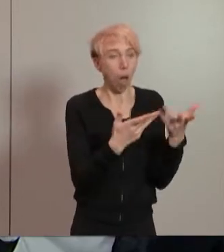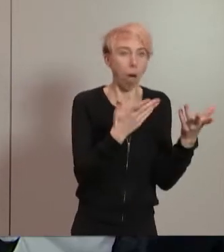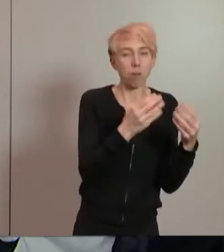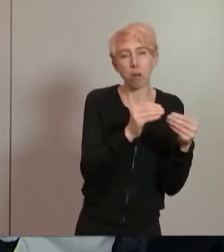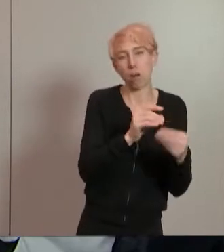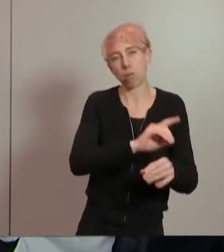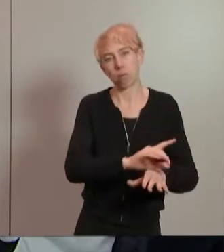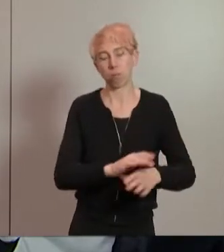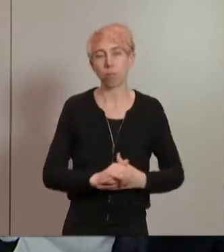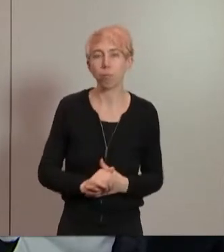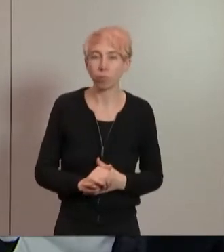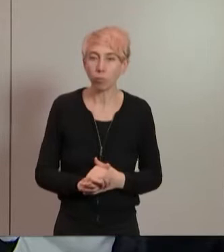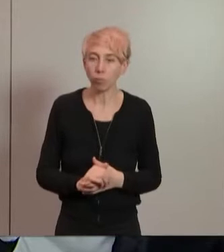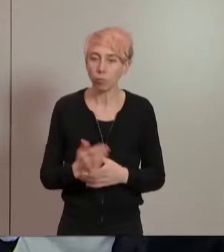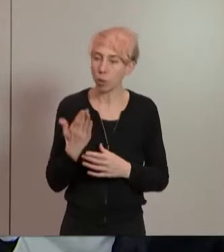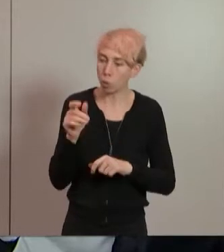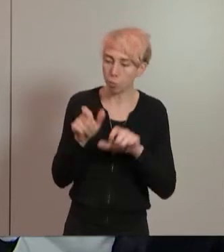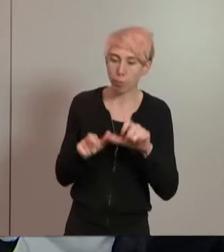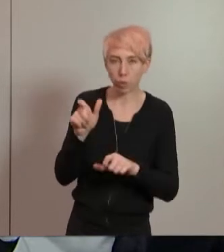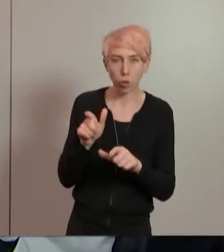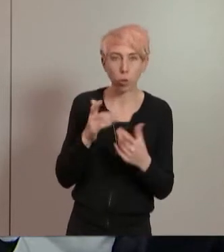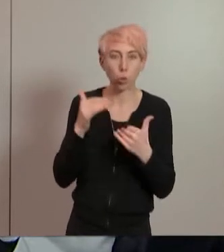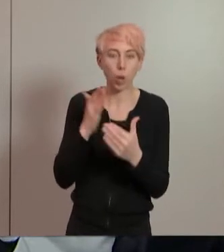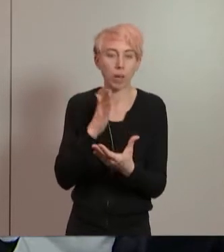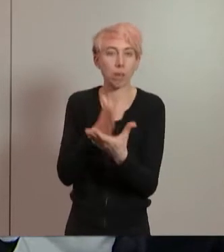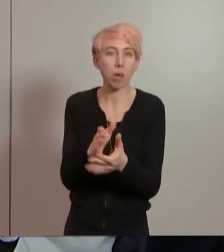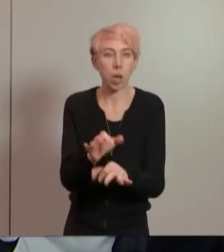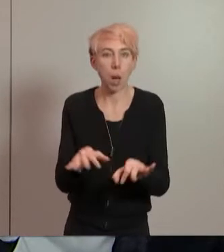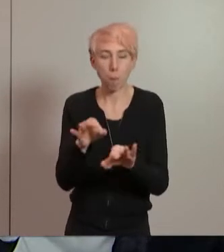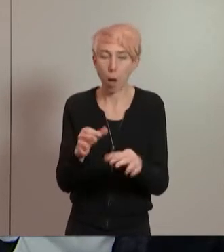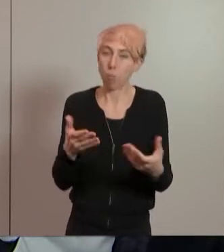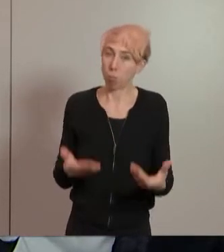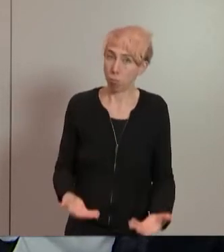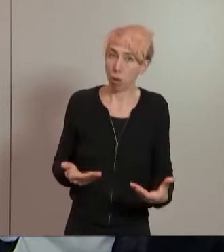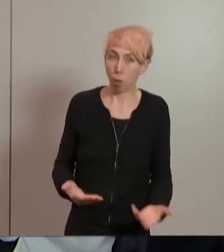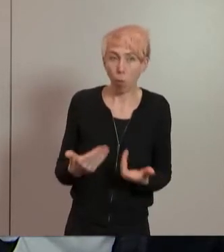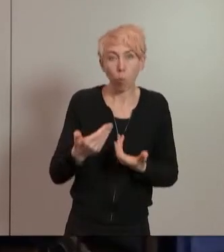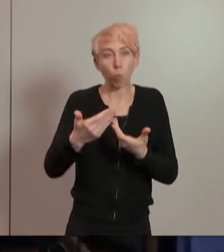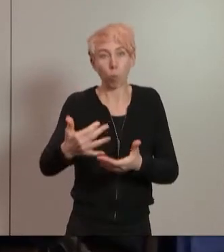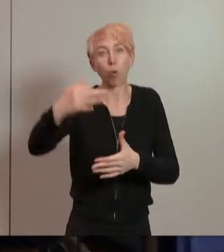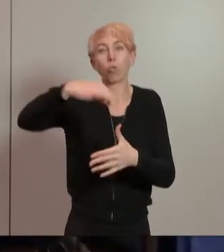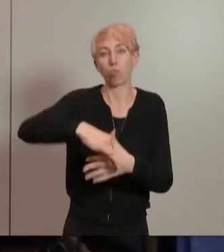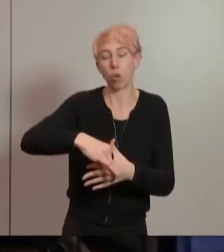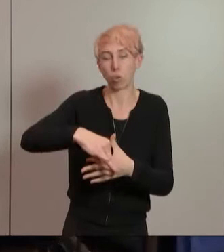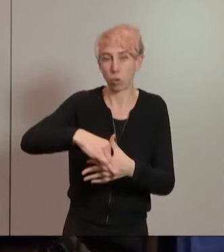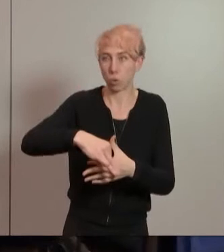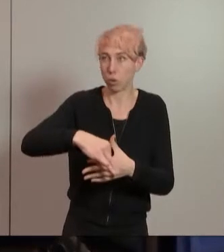Comme il n'y a pas d'autres interventions, je vous propose de voter et de certifier